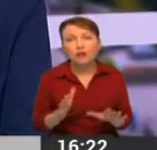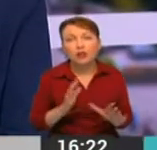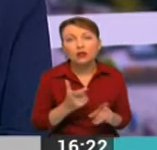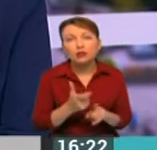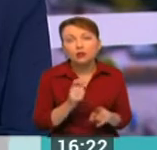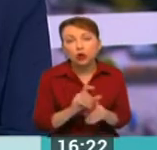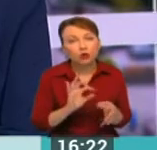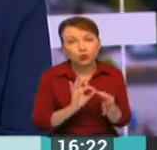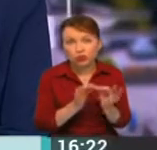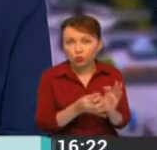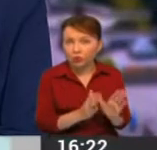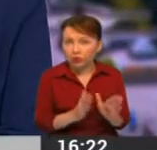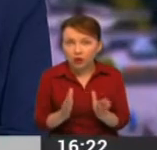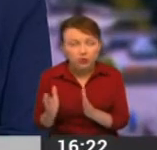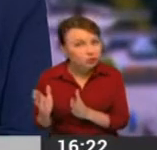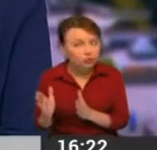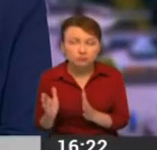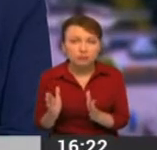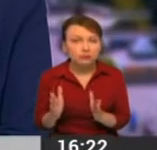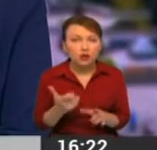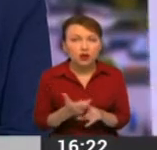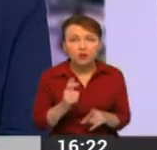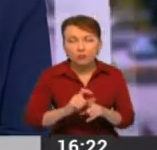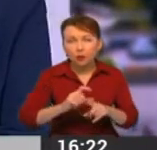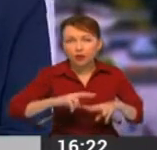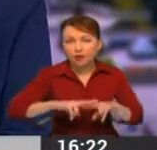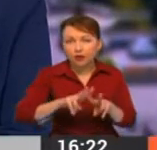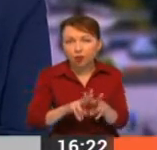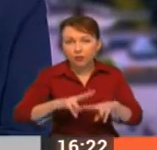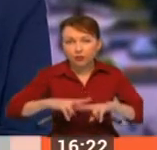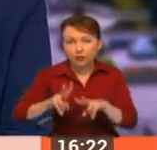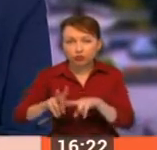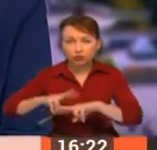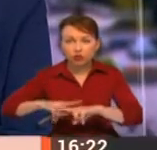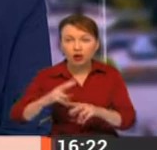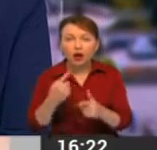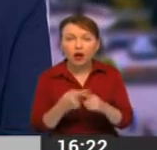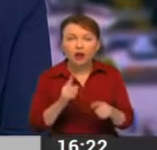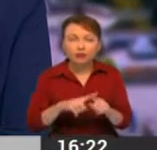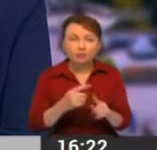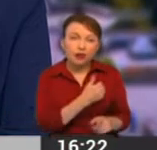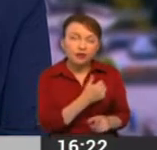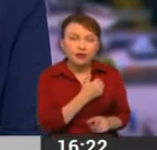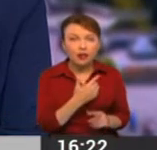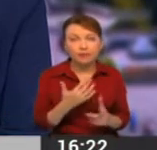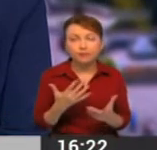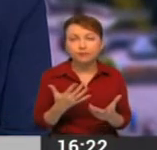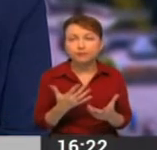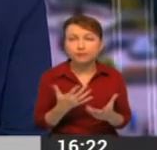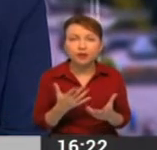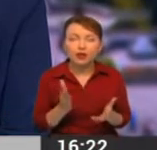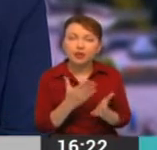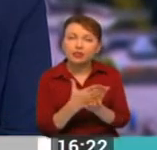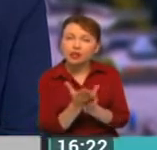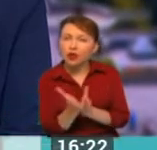сложно упорядочить, знаете, она более геометрична. Самобытная. Да, и поскольку мы хотели все-таки не